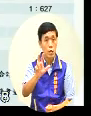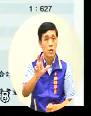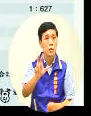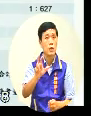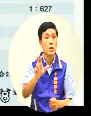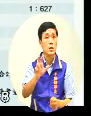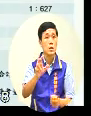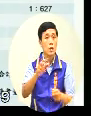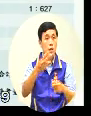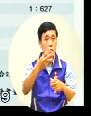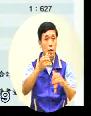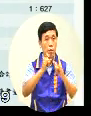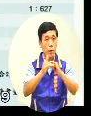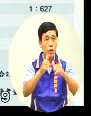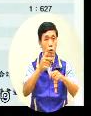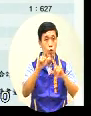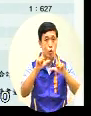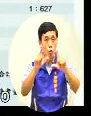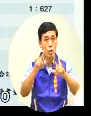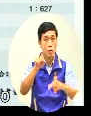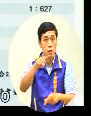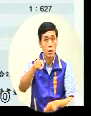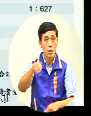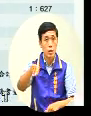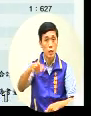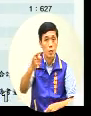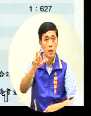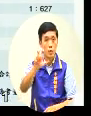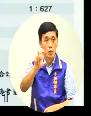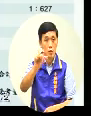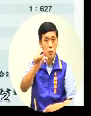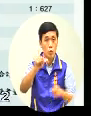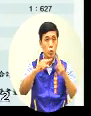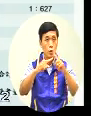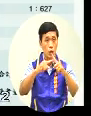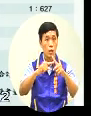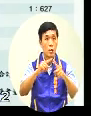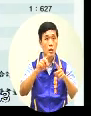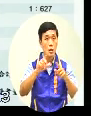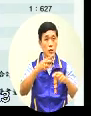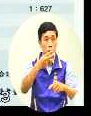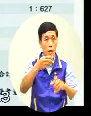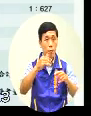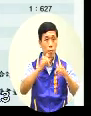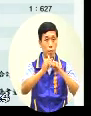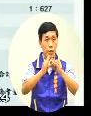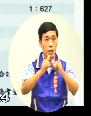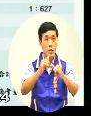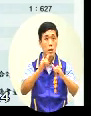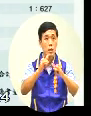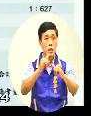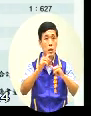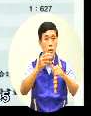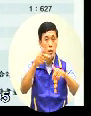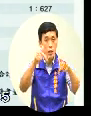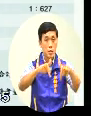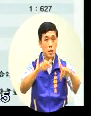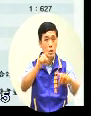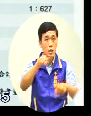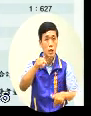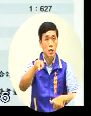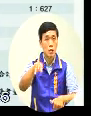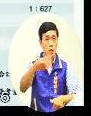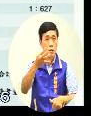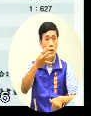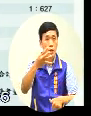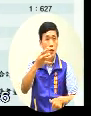东要1175个人。三名西400多，也就是说，如果我们一个清洁队员他一个人，